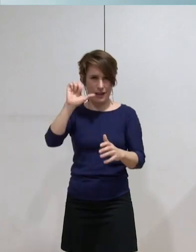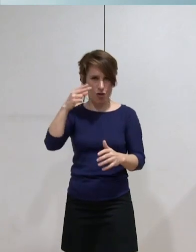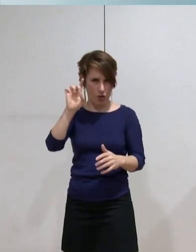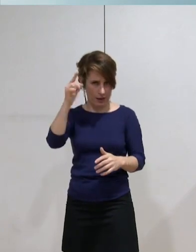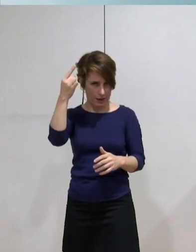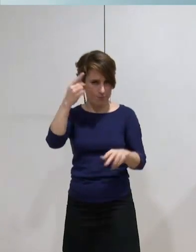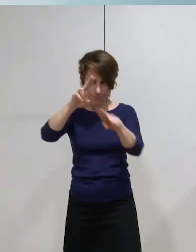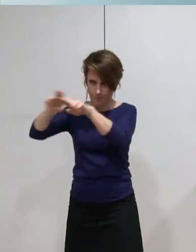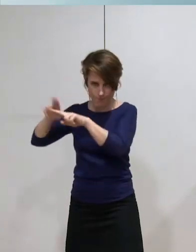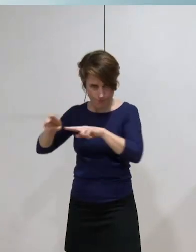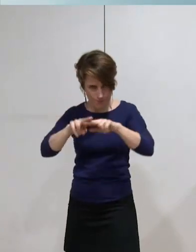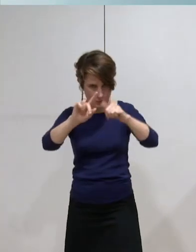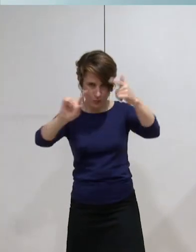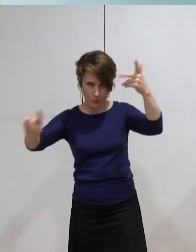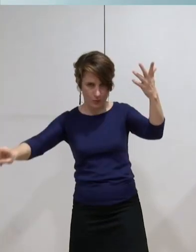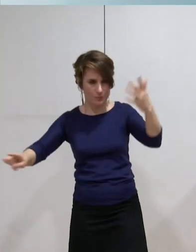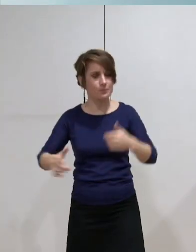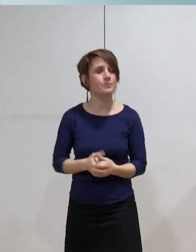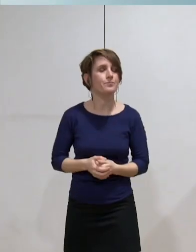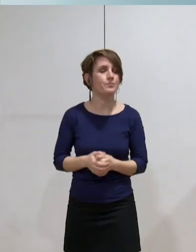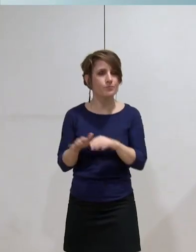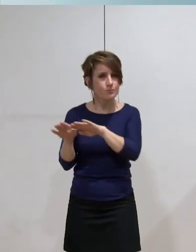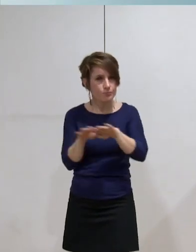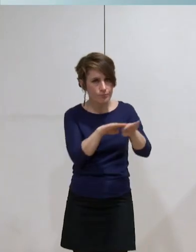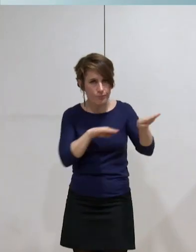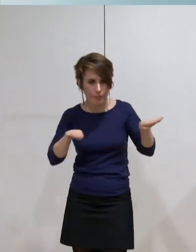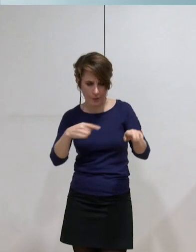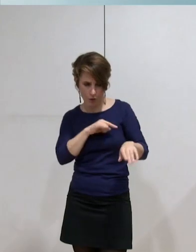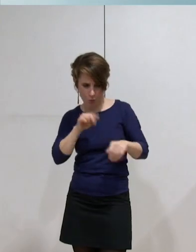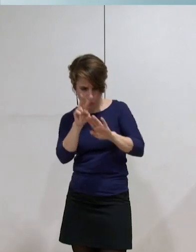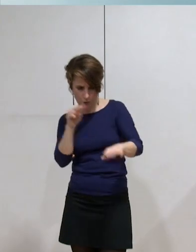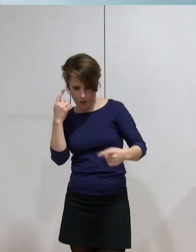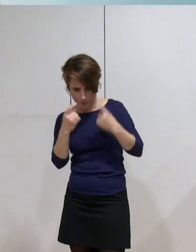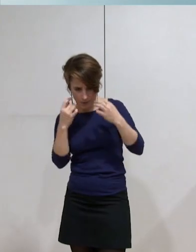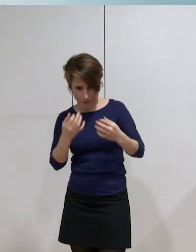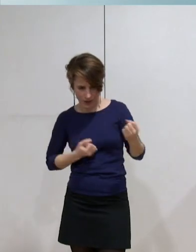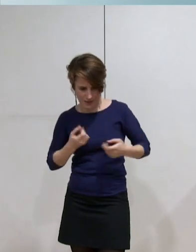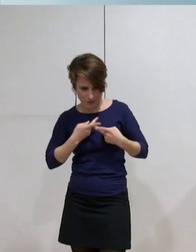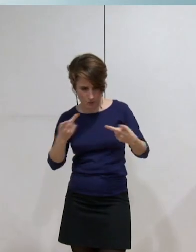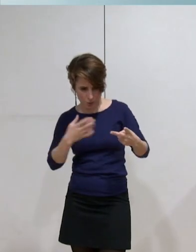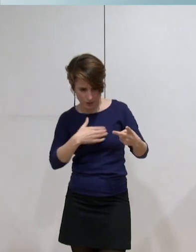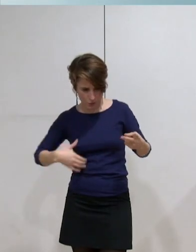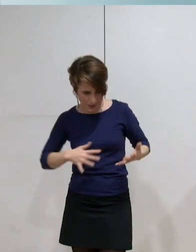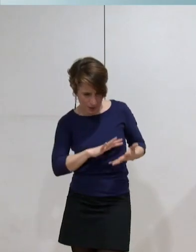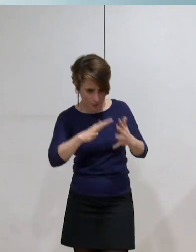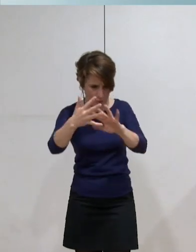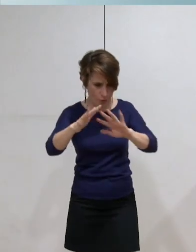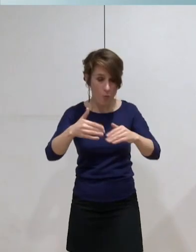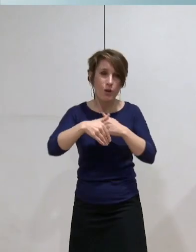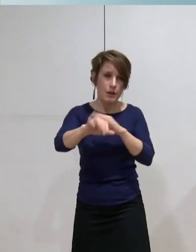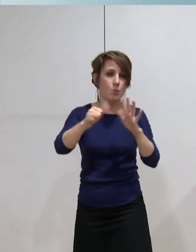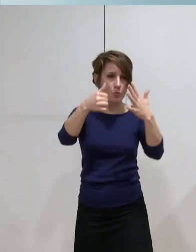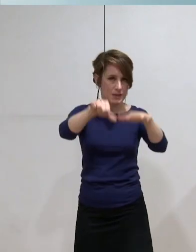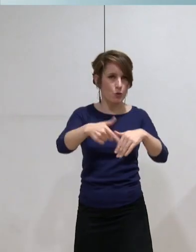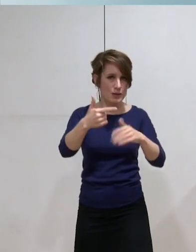Saint-André en parallèle une réflexion pour refonder les services publics municipaux aura lieu sur le premier semestre 2016 associant bien